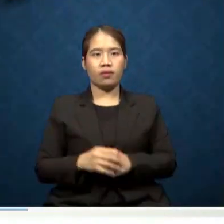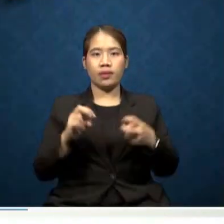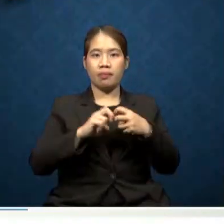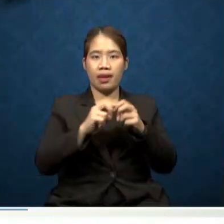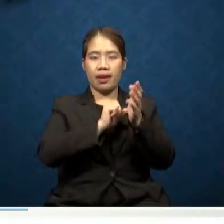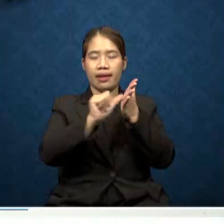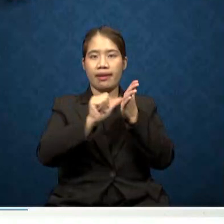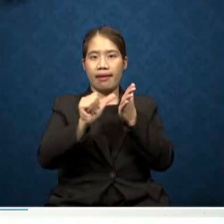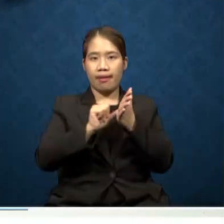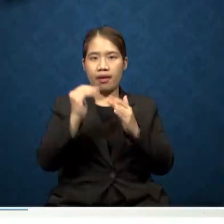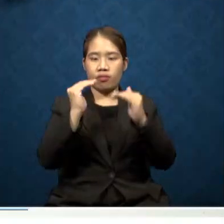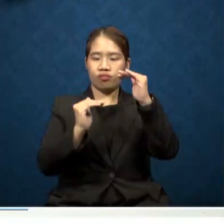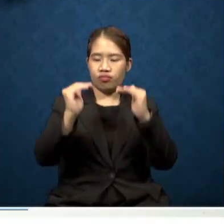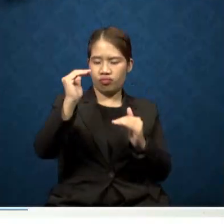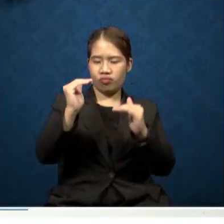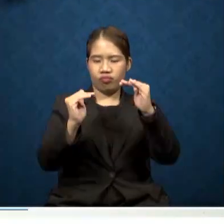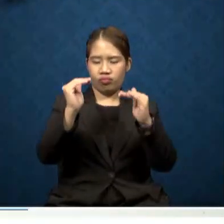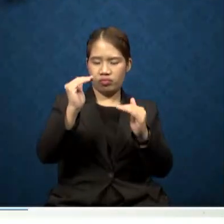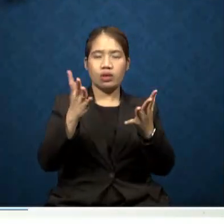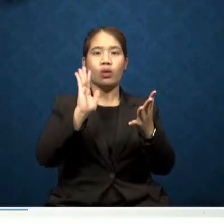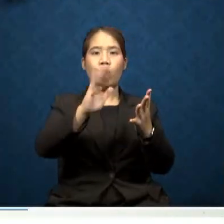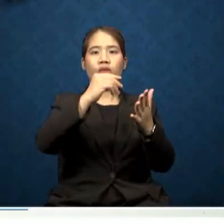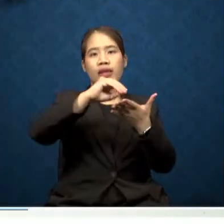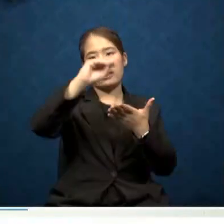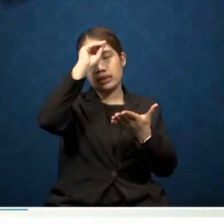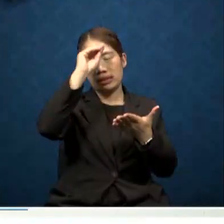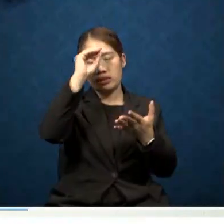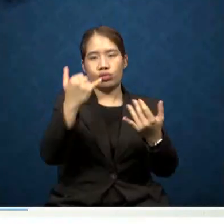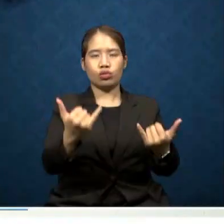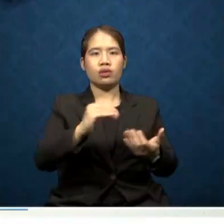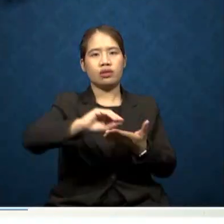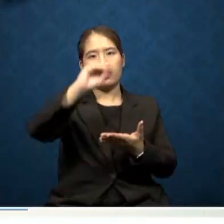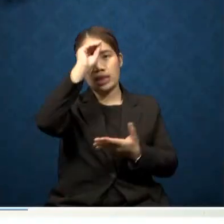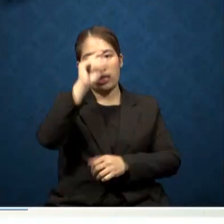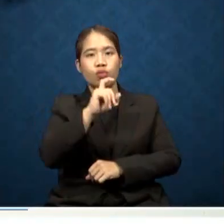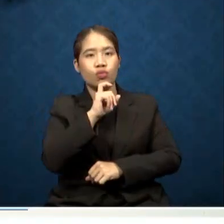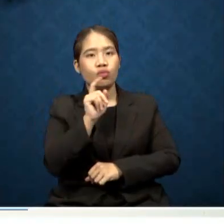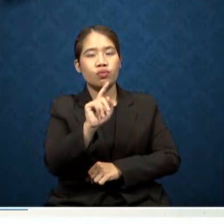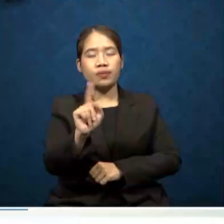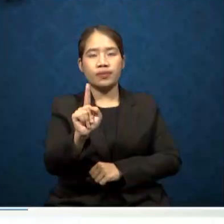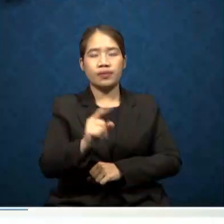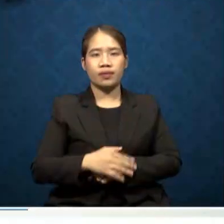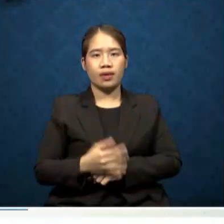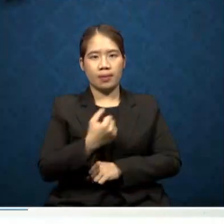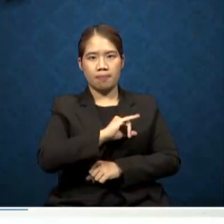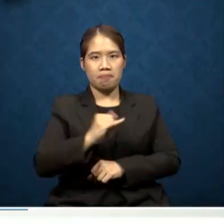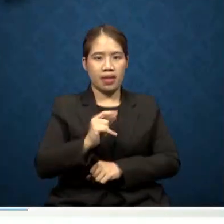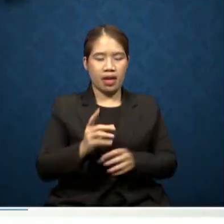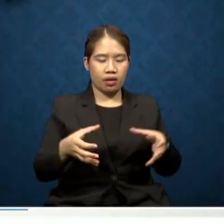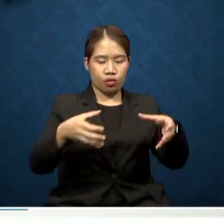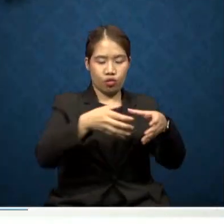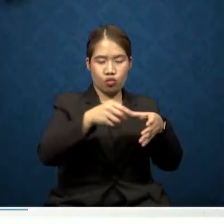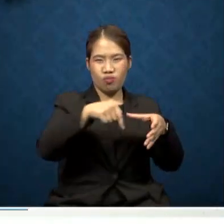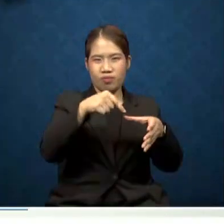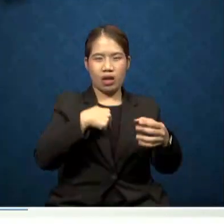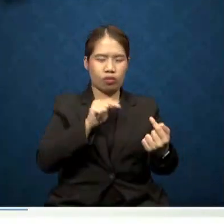กลไกความเหลื่อมร้ำทางการศึกษาครับนะปัจจุบันการศึกษานั้นบางคนบางกลุ่มเข้า